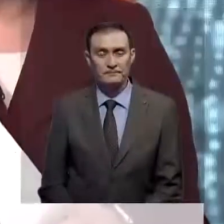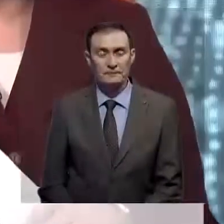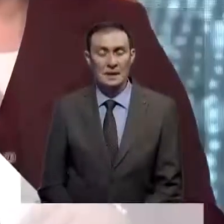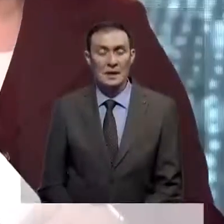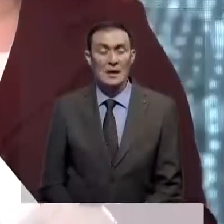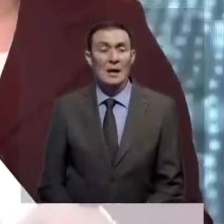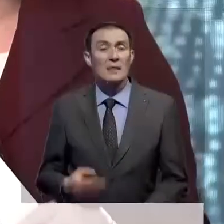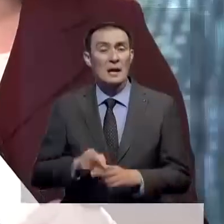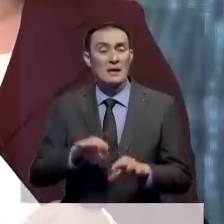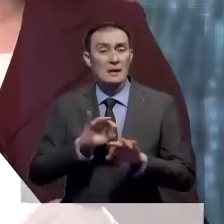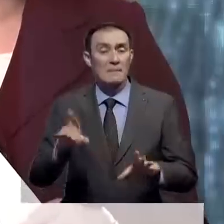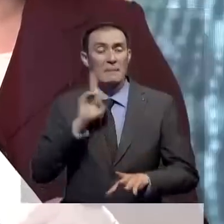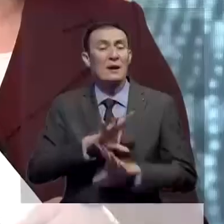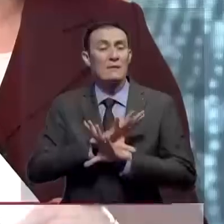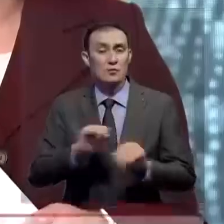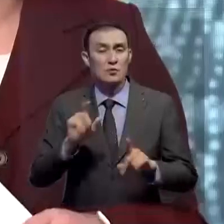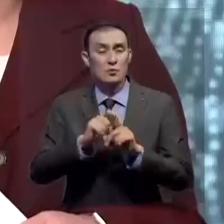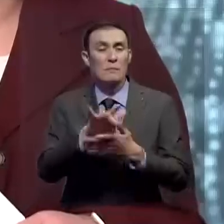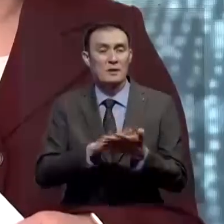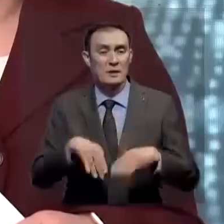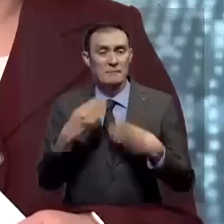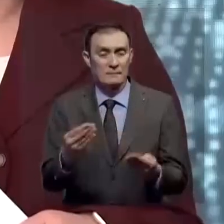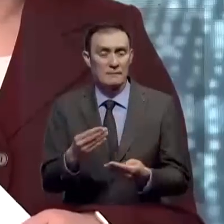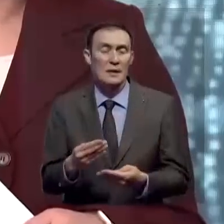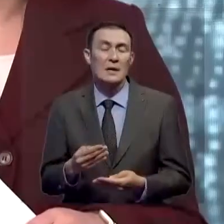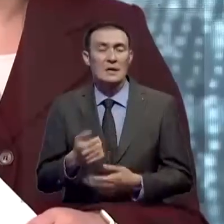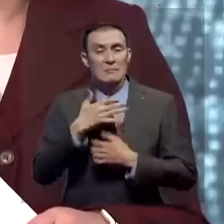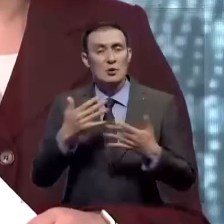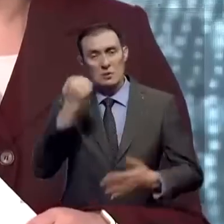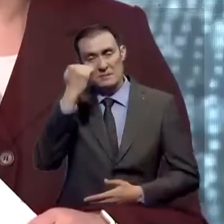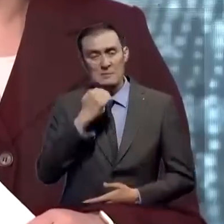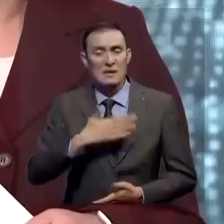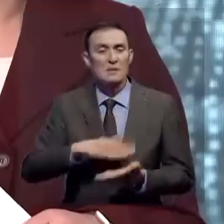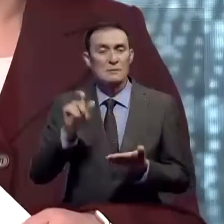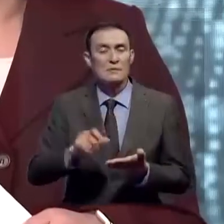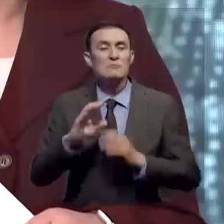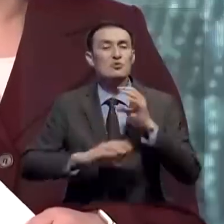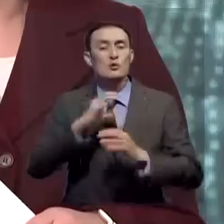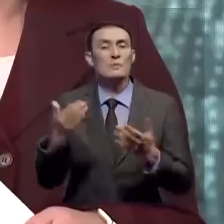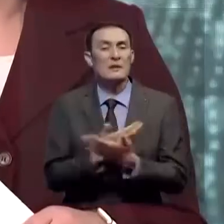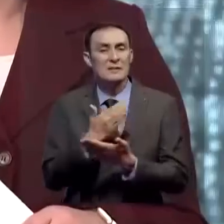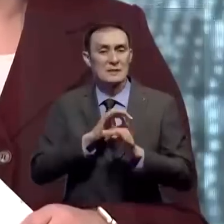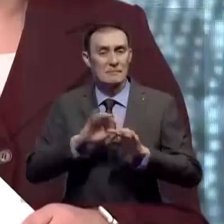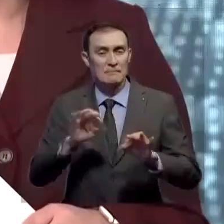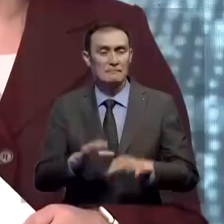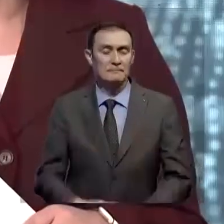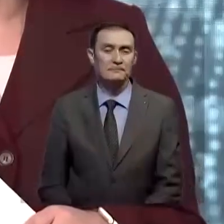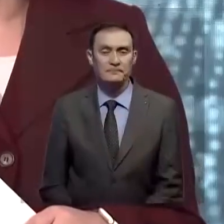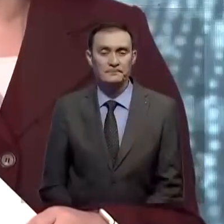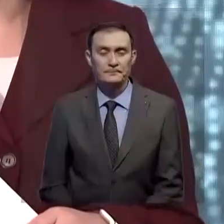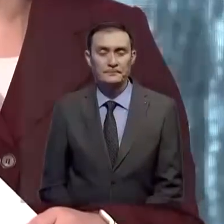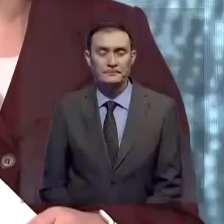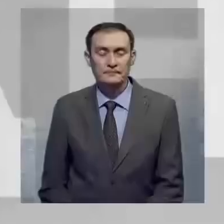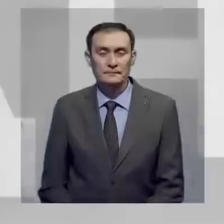У меня на этом все. Вера, передаю слово вам. Спасибо большое. Зауреш Думанқызы была с международным блоком новостей. Но мы продолжим с другими